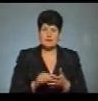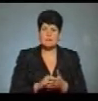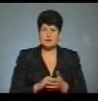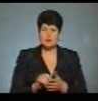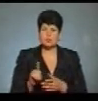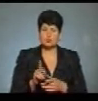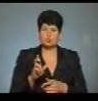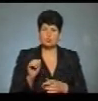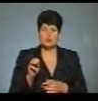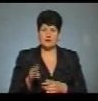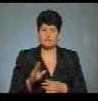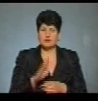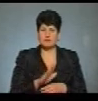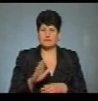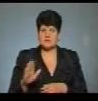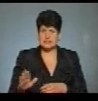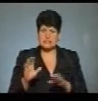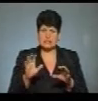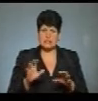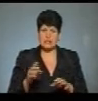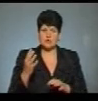щодо Буката Володимира Васильовича за статтею